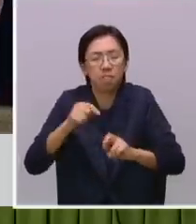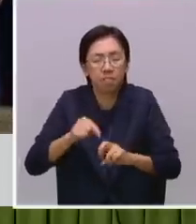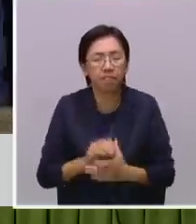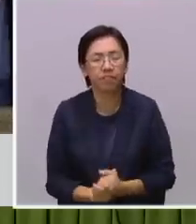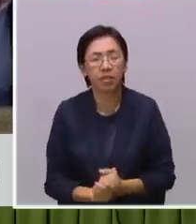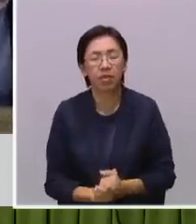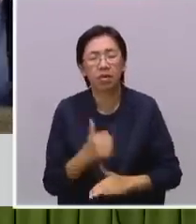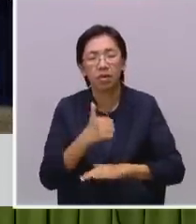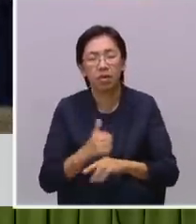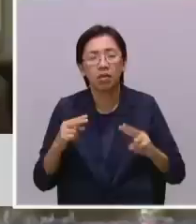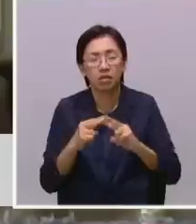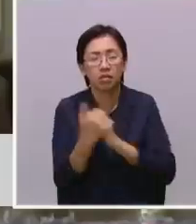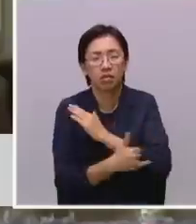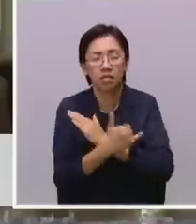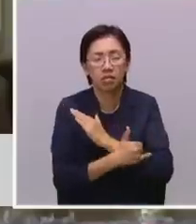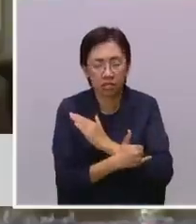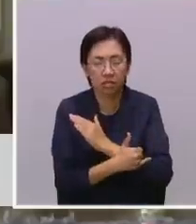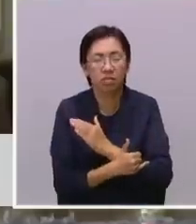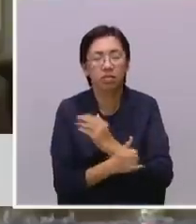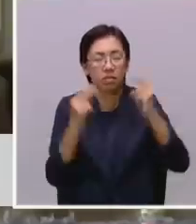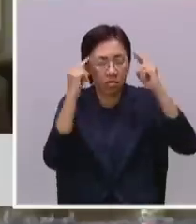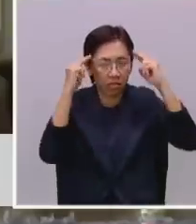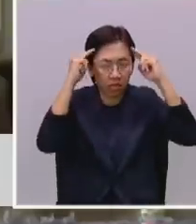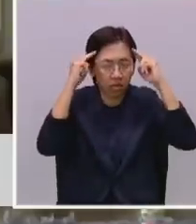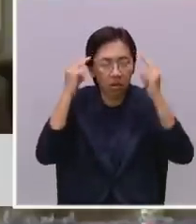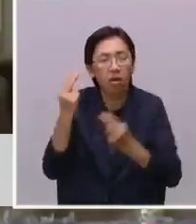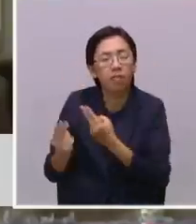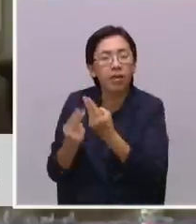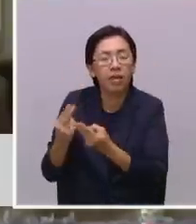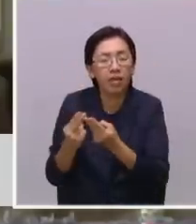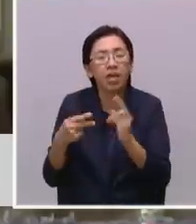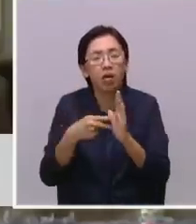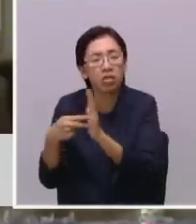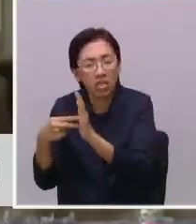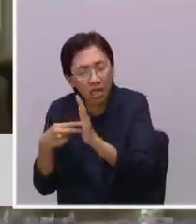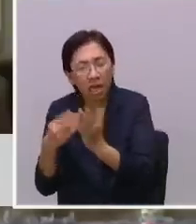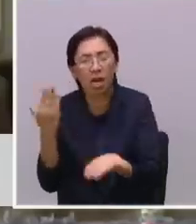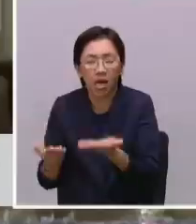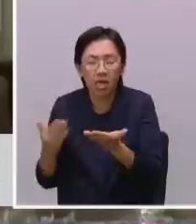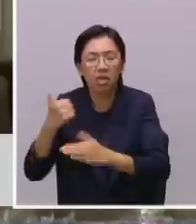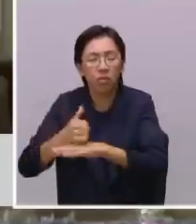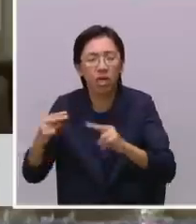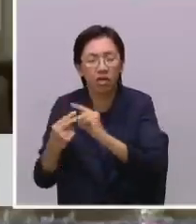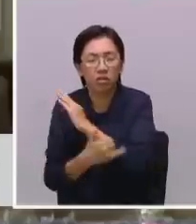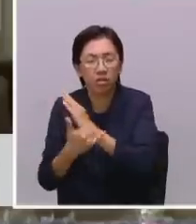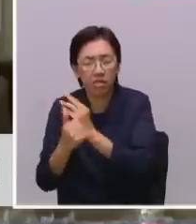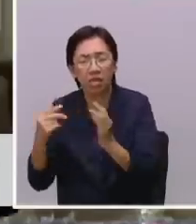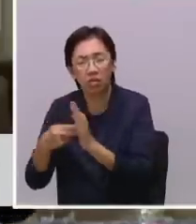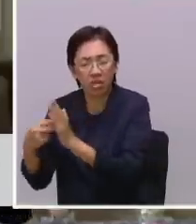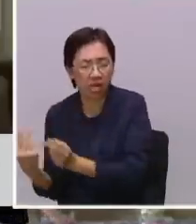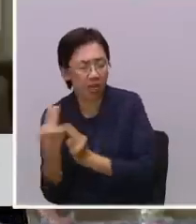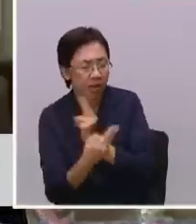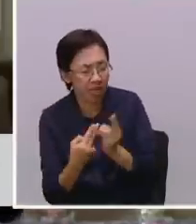รัฐมนตรีต่างประเทศซาอุดิอาระเบียมีกำหนดจะไปยืนซีเรียนะคะหรือไม่ก็เป็นฝั่งรัฐมนตรีต่างประเทศซีเยืนซาอุดิอาระเบีย